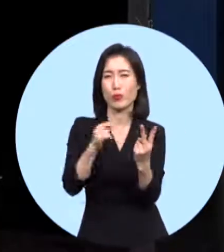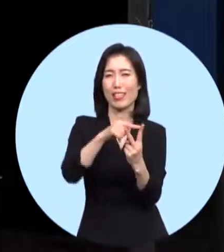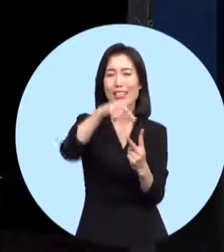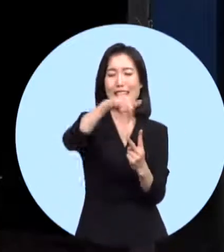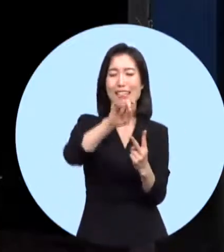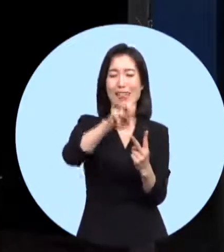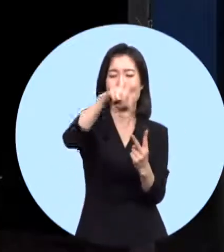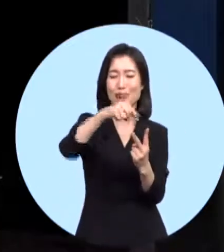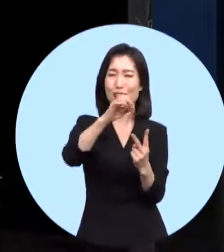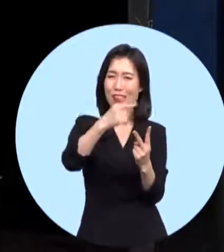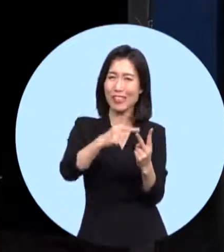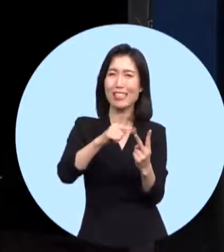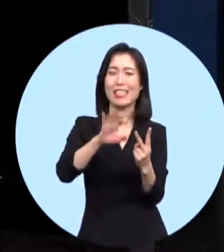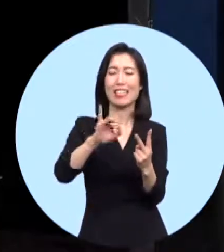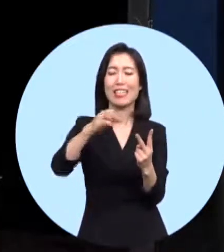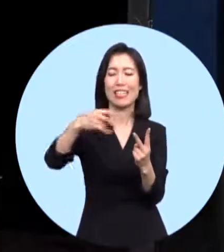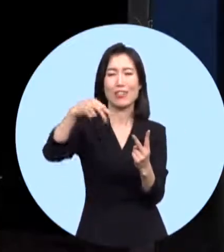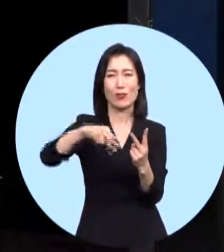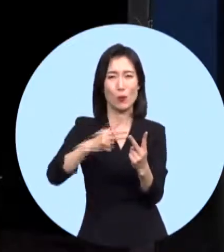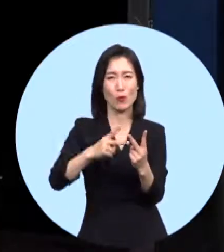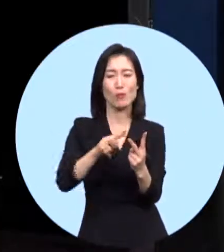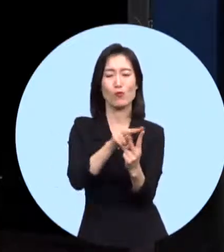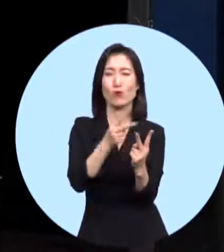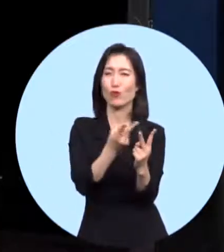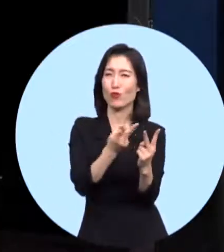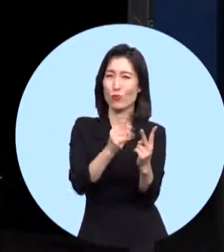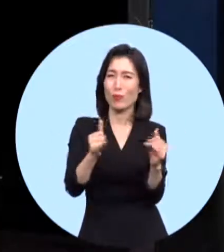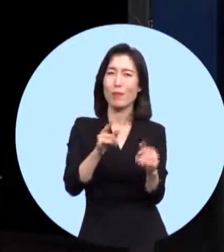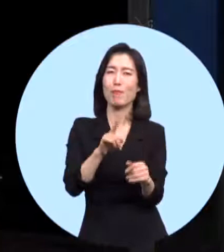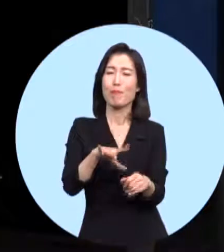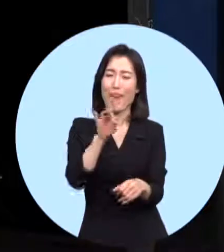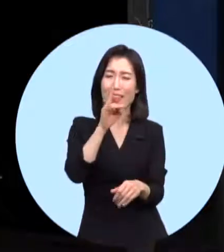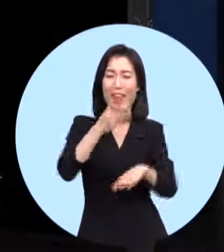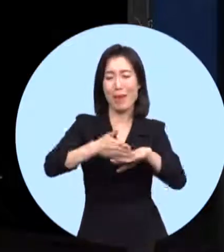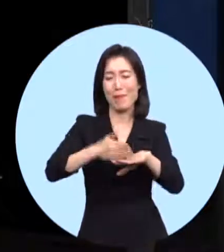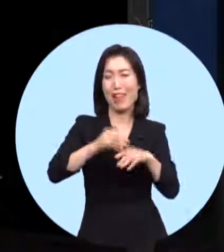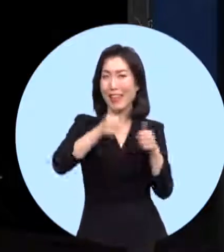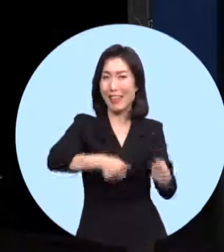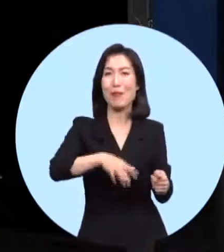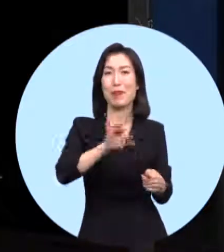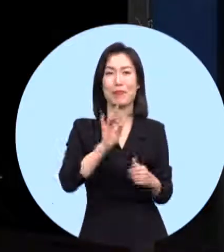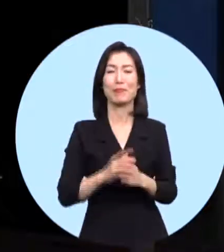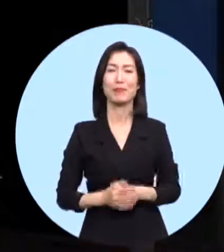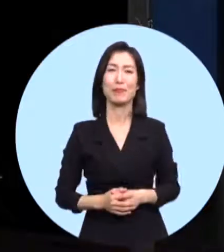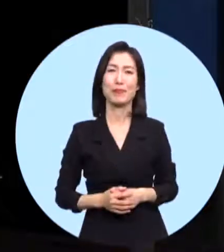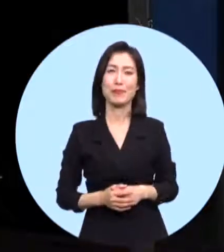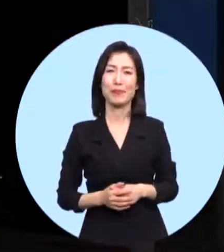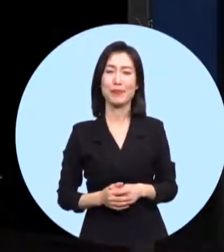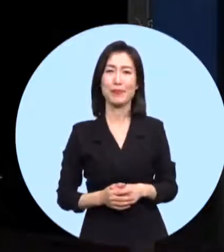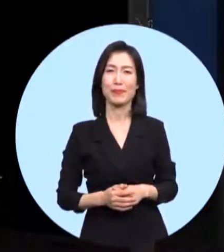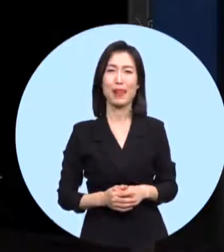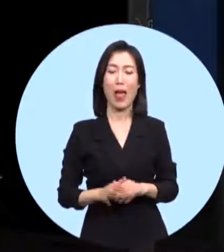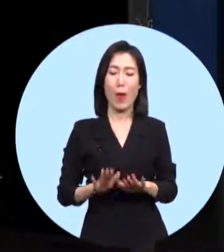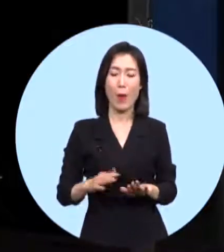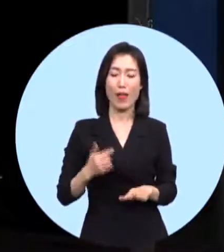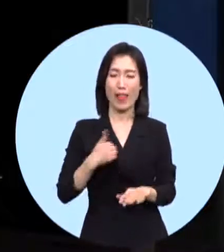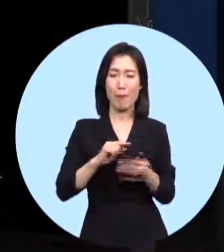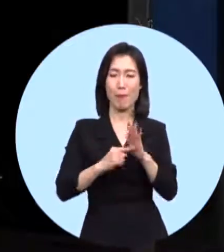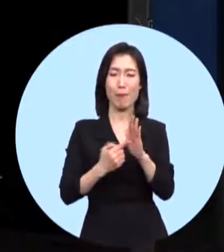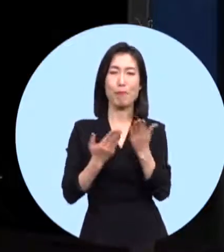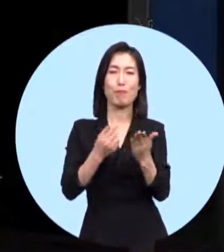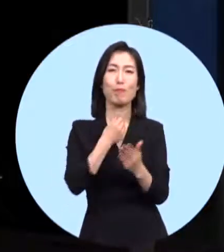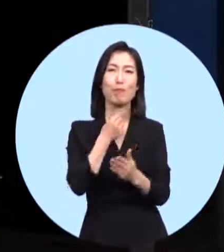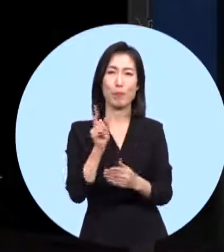그리고 또 이수 교수님께 우선 감사의 말씀을 드립니다. 오늘 제가 말씀드릴